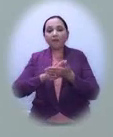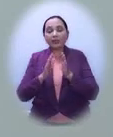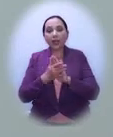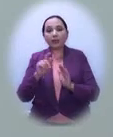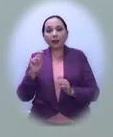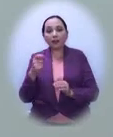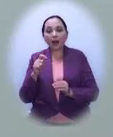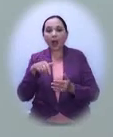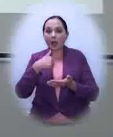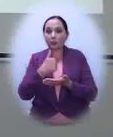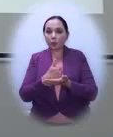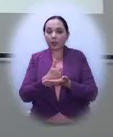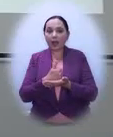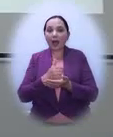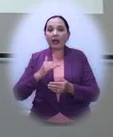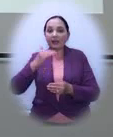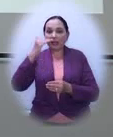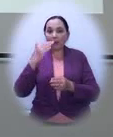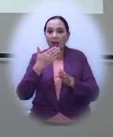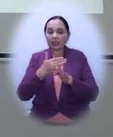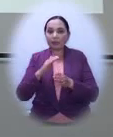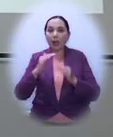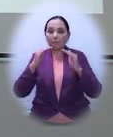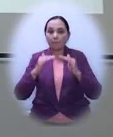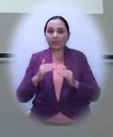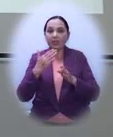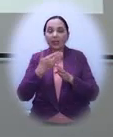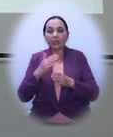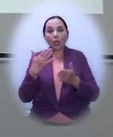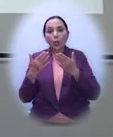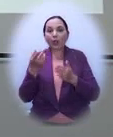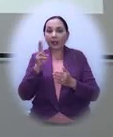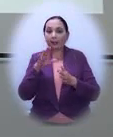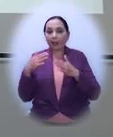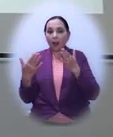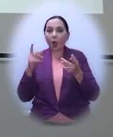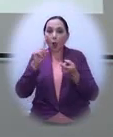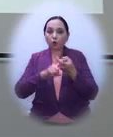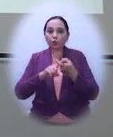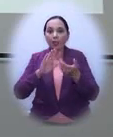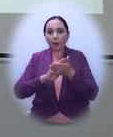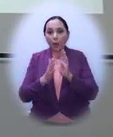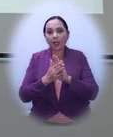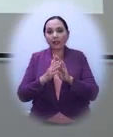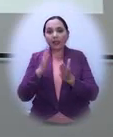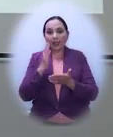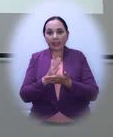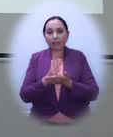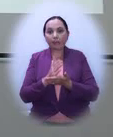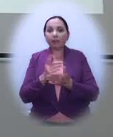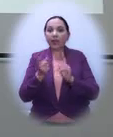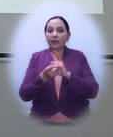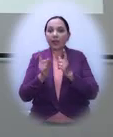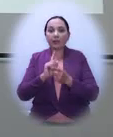Vaziyatlar kaliti asosan tepa qismidagi, pastki qismidagi yo ikkalasini qo'shish imkoniyatiga ega.